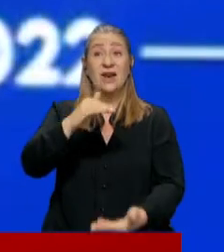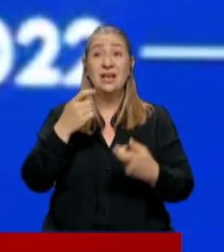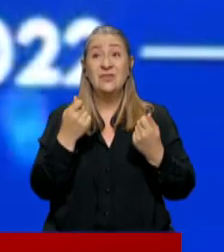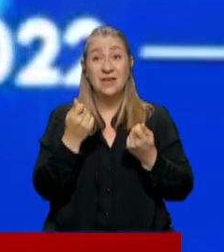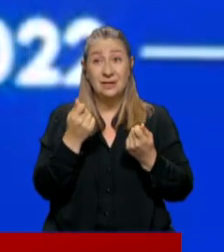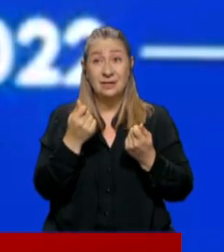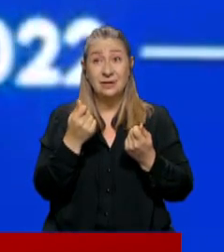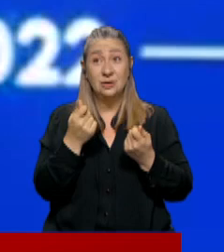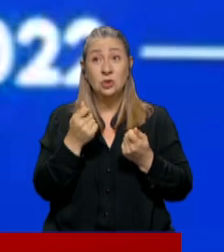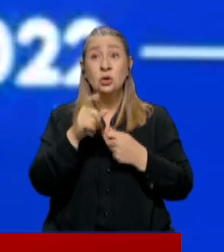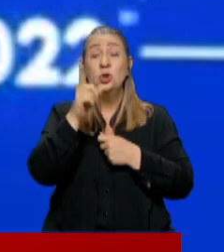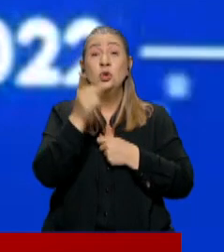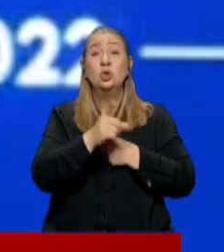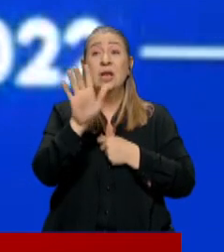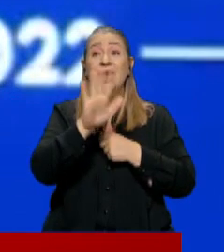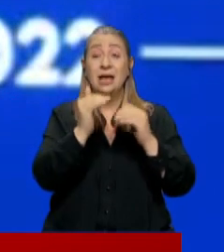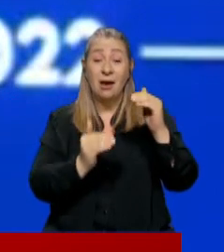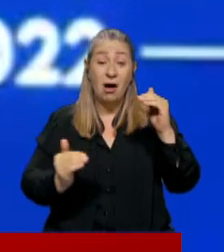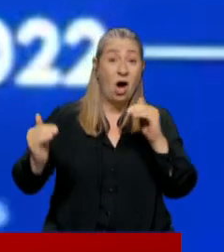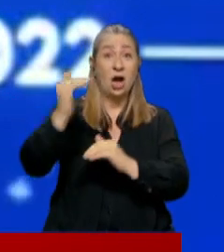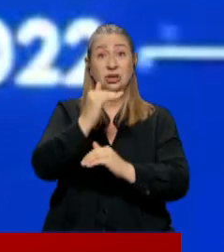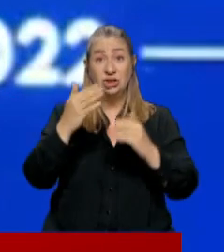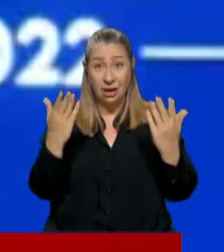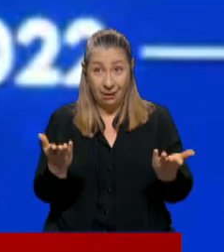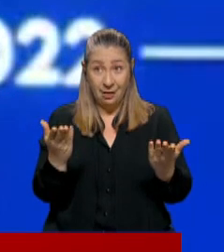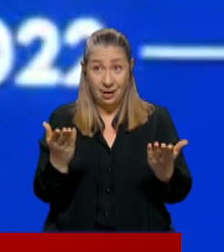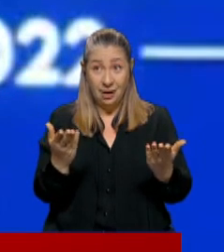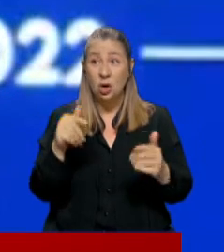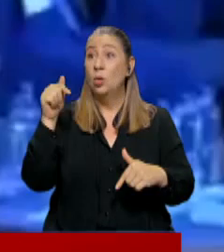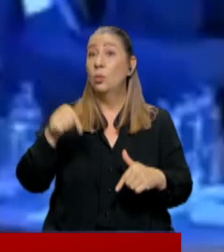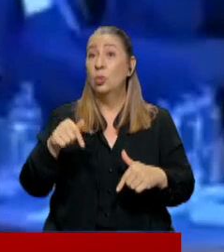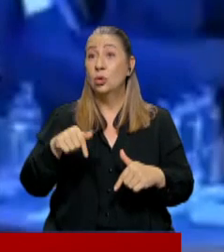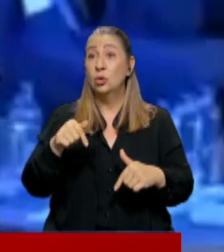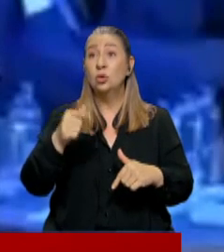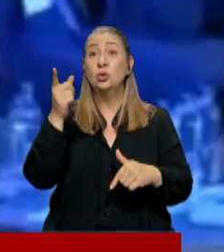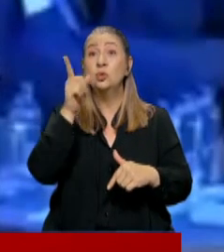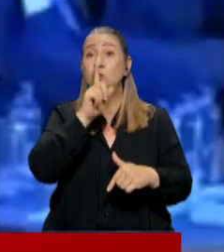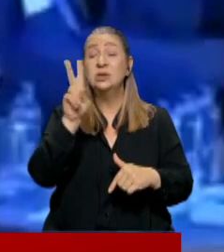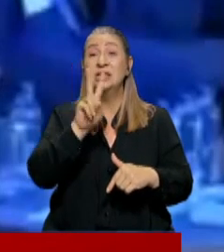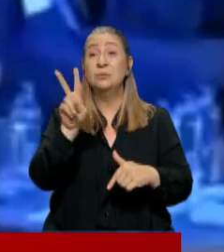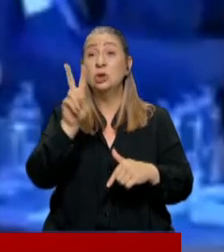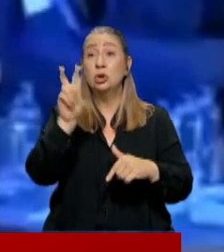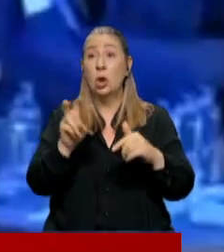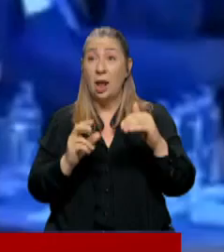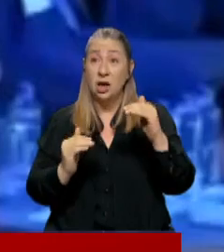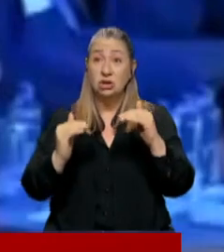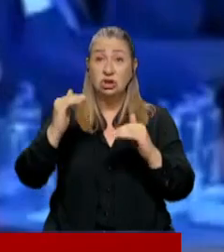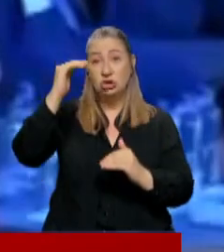fiyatı %50'nin üzerinde artışla bugün 120 dolar seviyesine